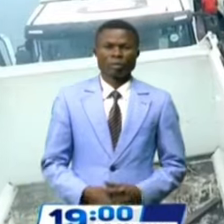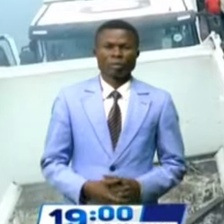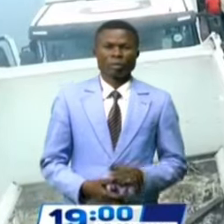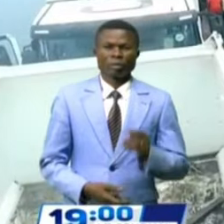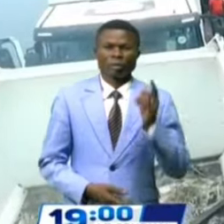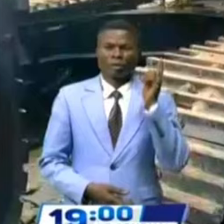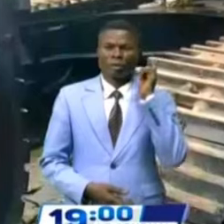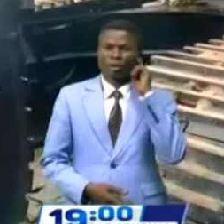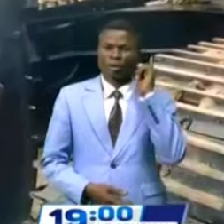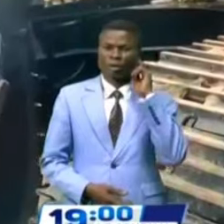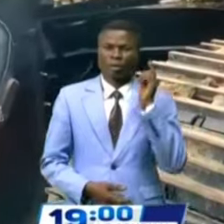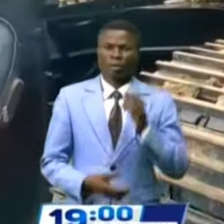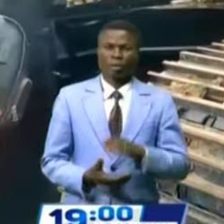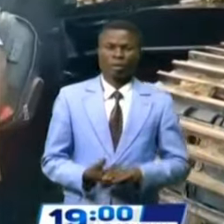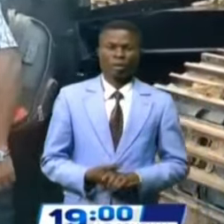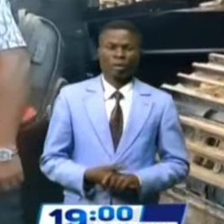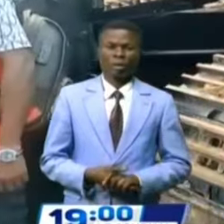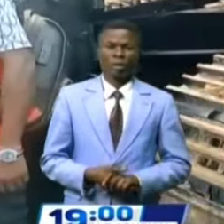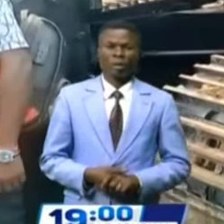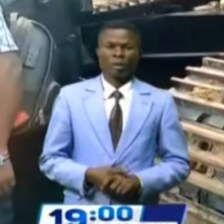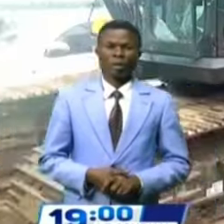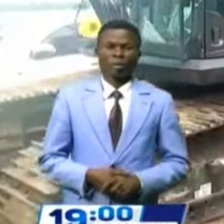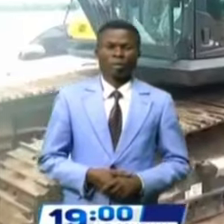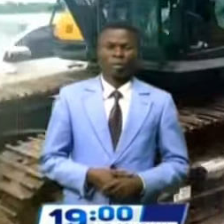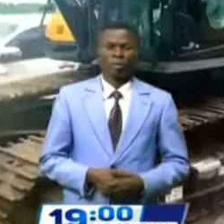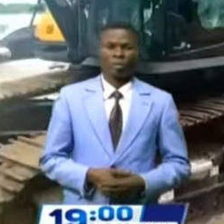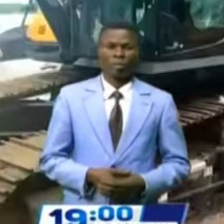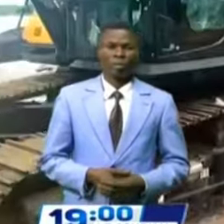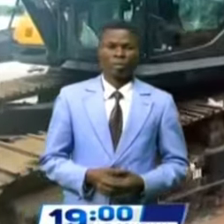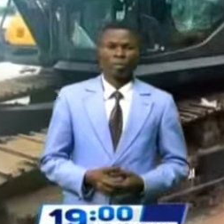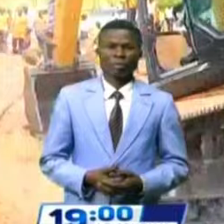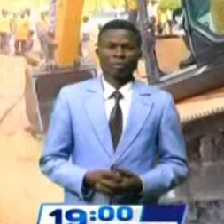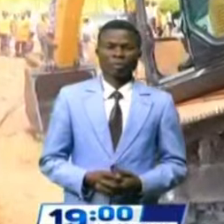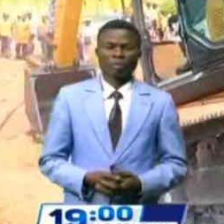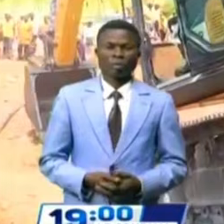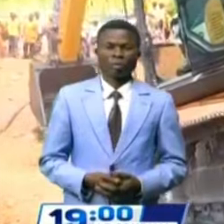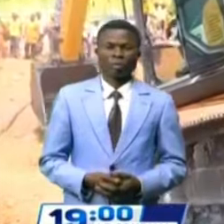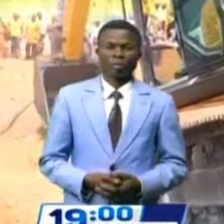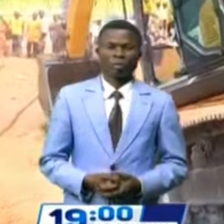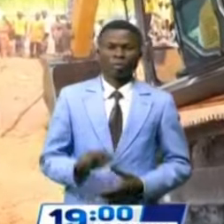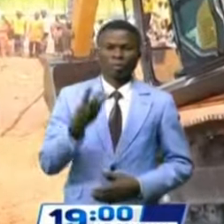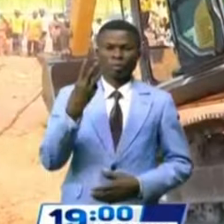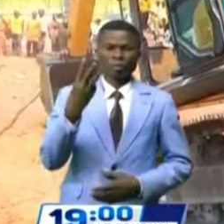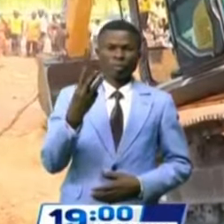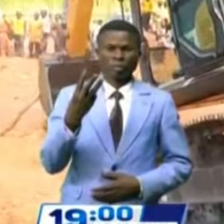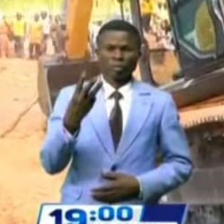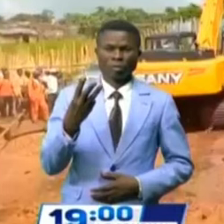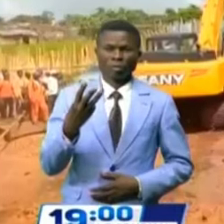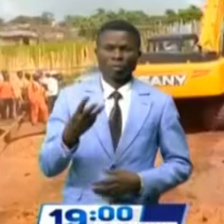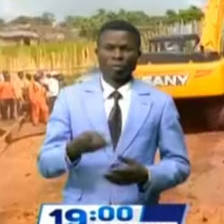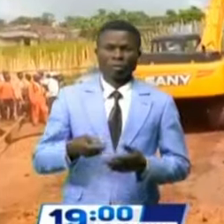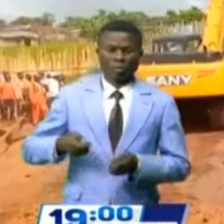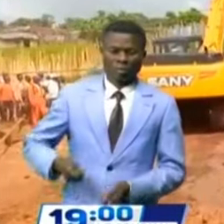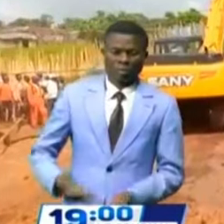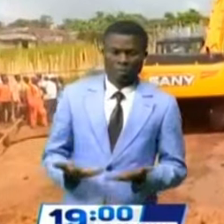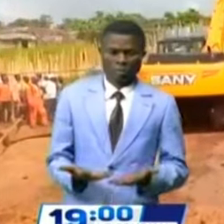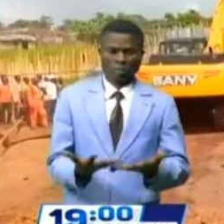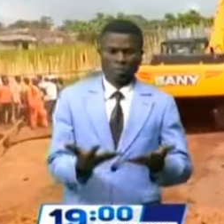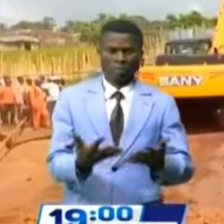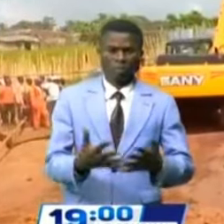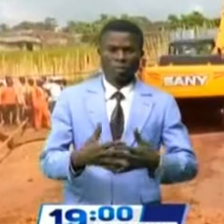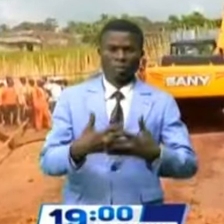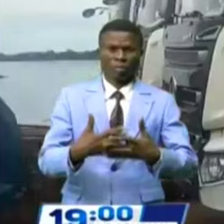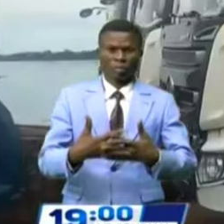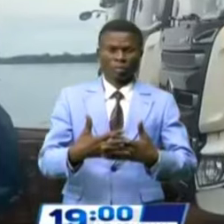Tomba. Parmi ces instruments de travaux publics se trouvent un chargeur, 3 pelles hydrauliques, une niveleuse, un